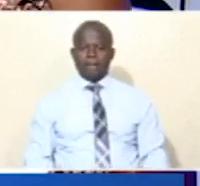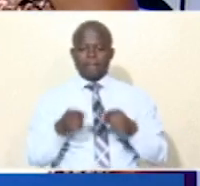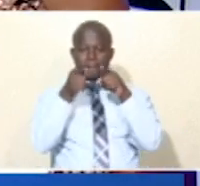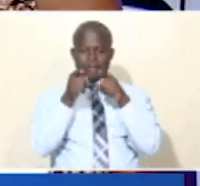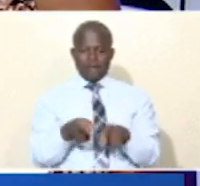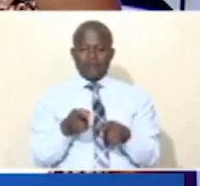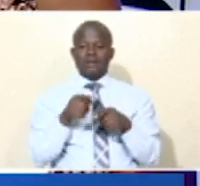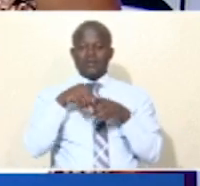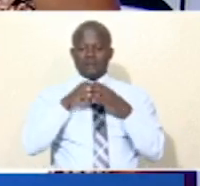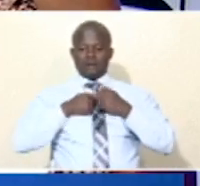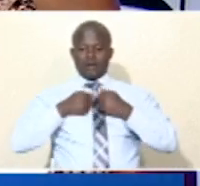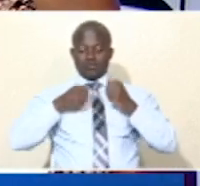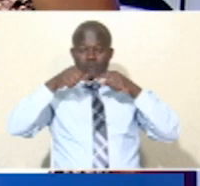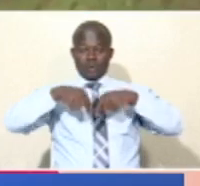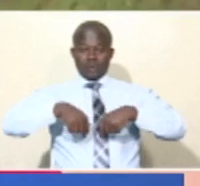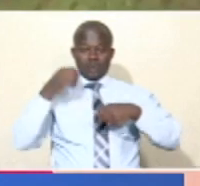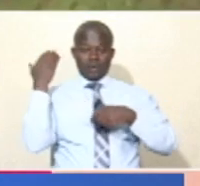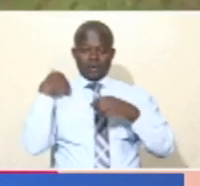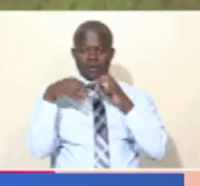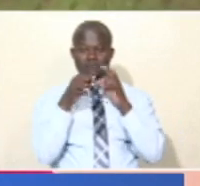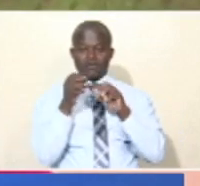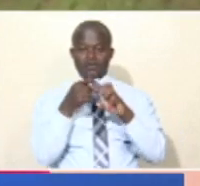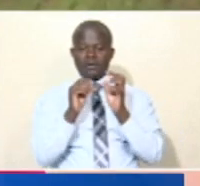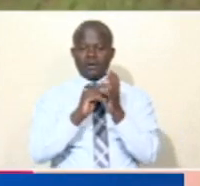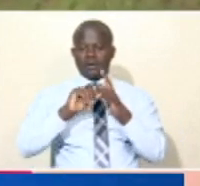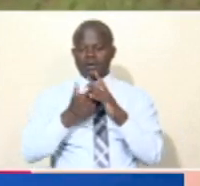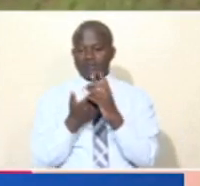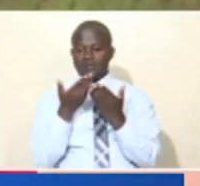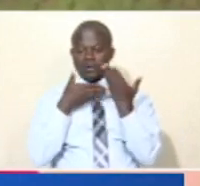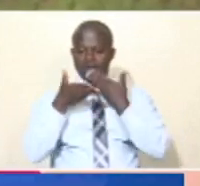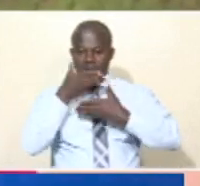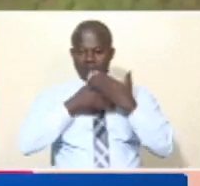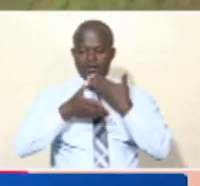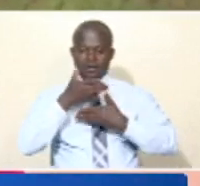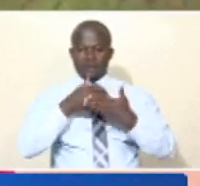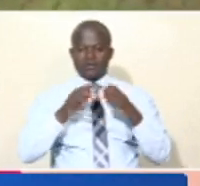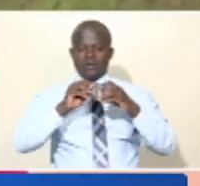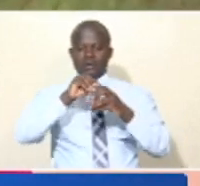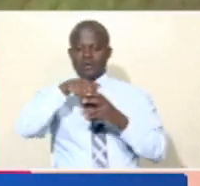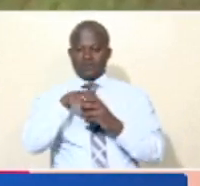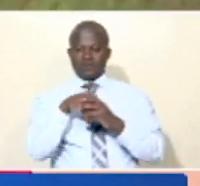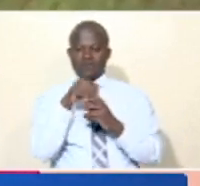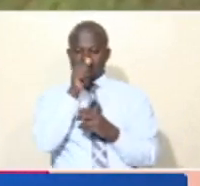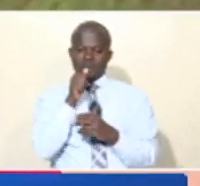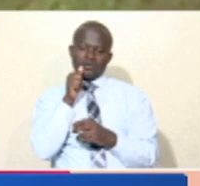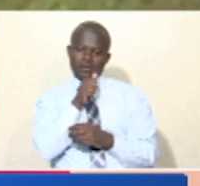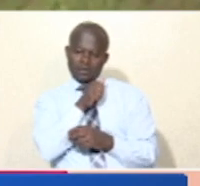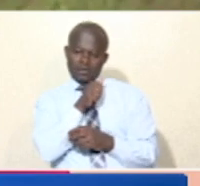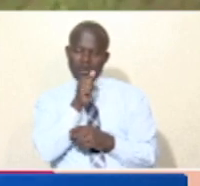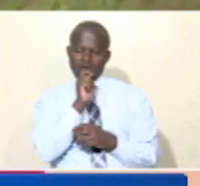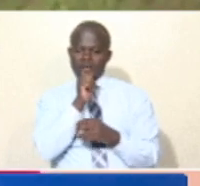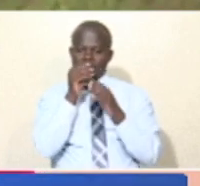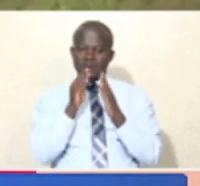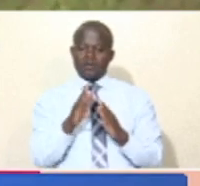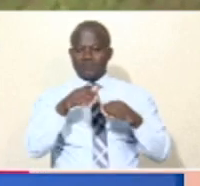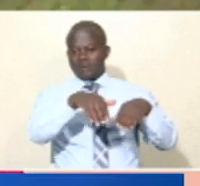Bahageze bari ku ruhande rw'u Rwanda, ibyo nabivuze, ndetse batangiye no kuganira. Ubu ibiganiro icyiciro bigezemo nicyo mu muhezo, aho abanyamakuru